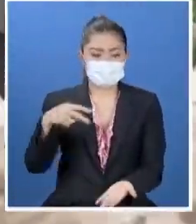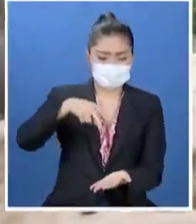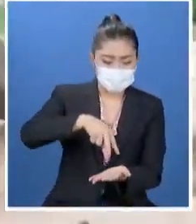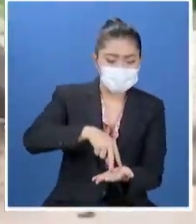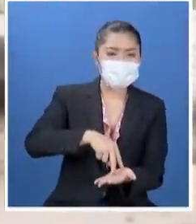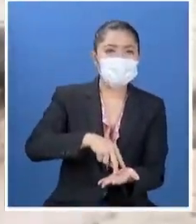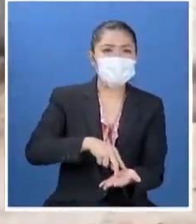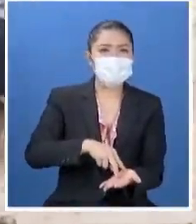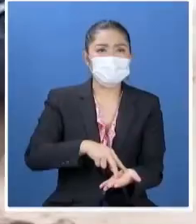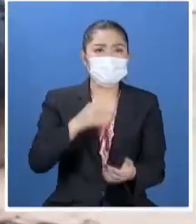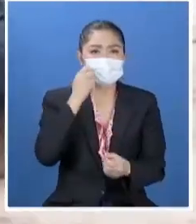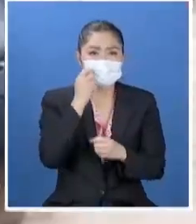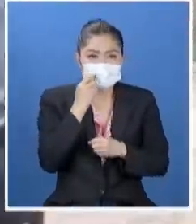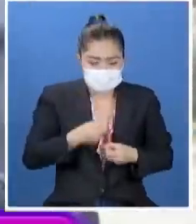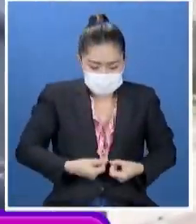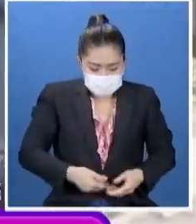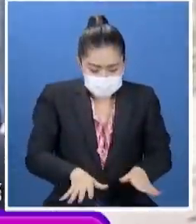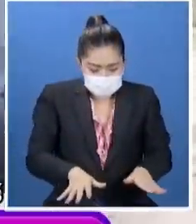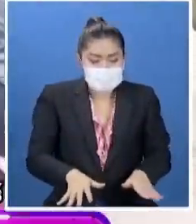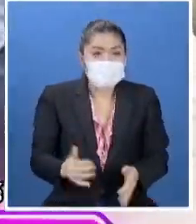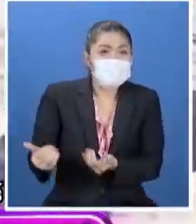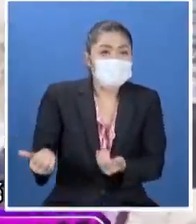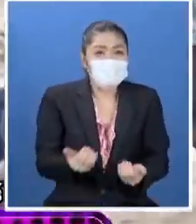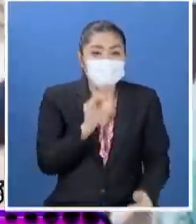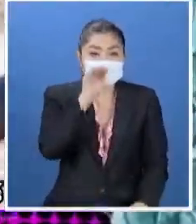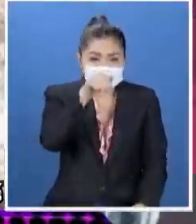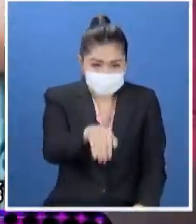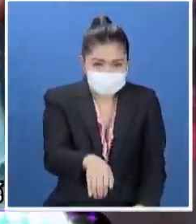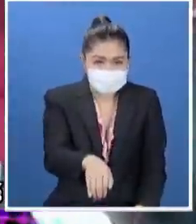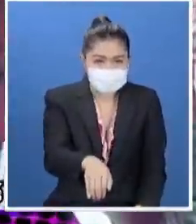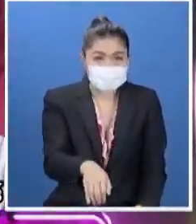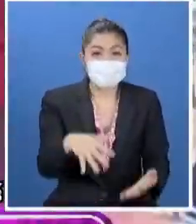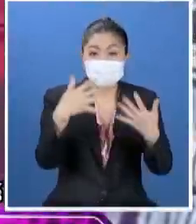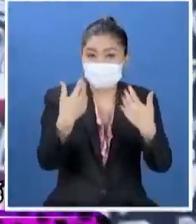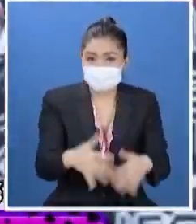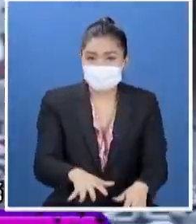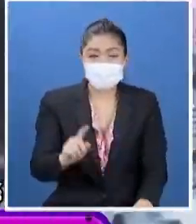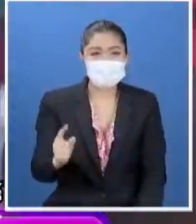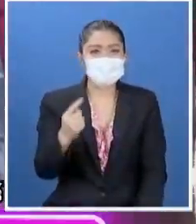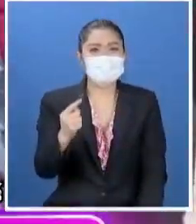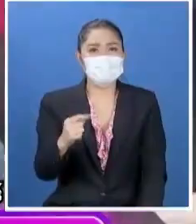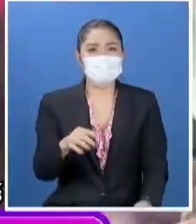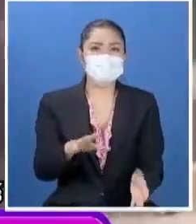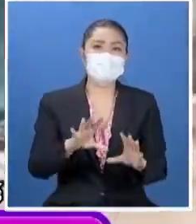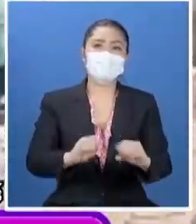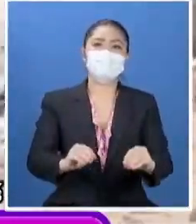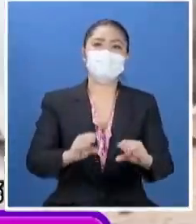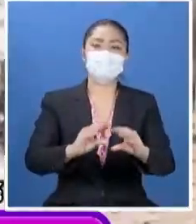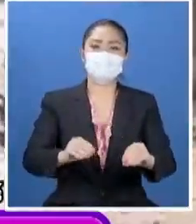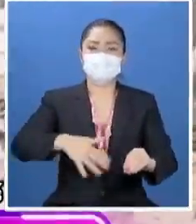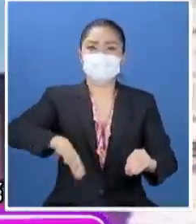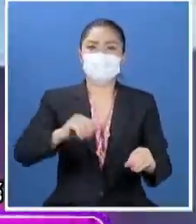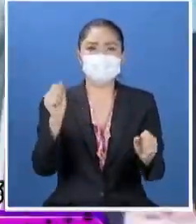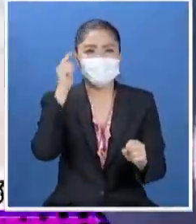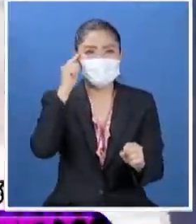พักหนึ่งน้ำคร่ำก็เริ่มออกมาค่ะและลูกช้างก็ออกมาด้วยพอออกมาแล้วแรกๆลูกช้างก็ยังนิ่งอยู่นะคะจนหลายคน